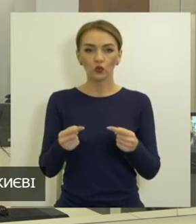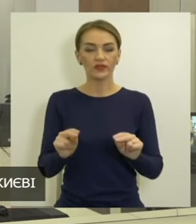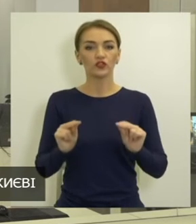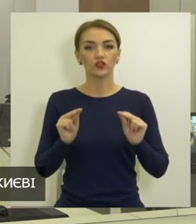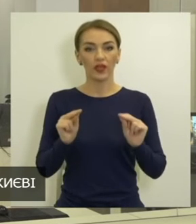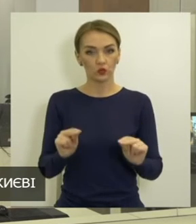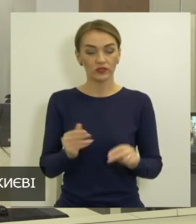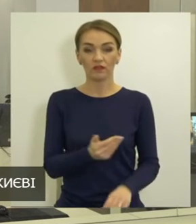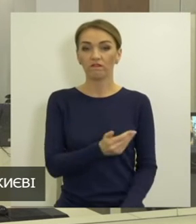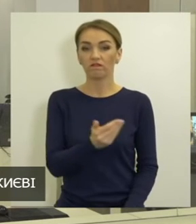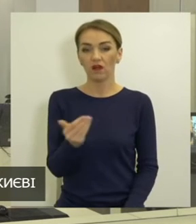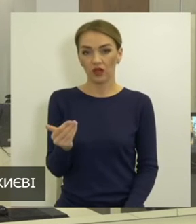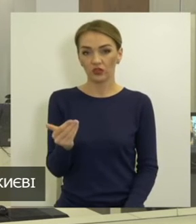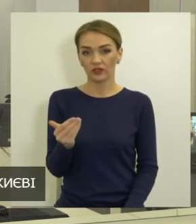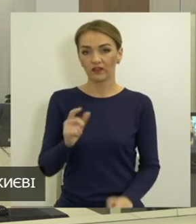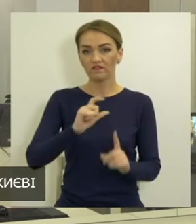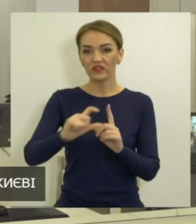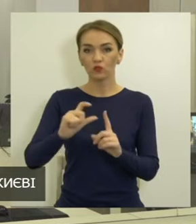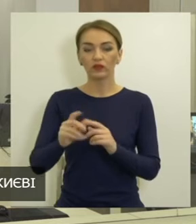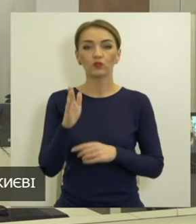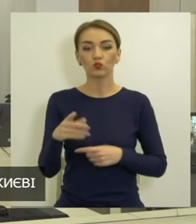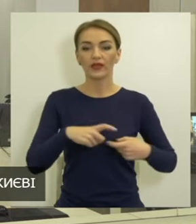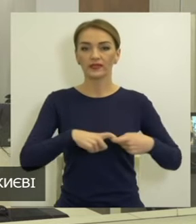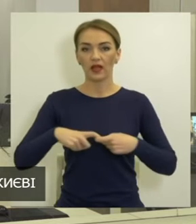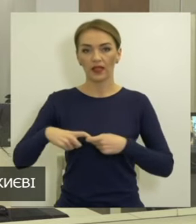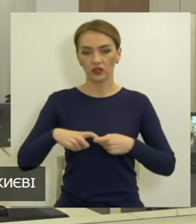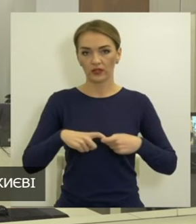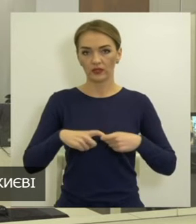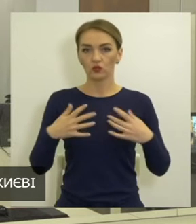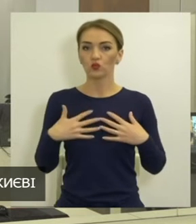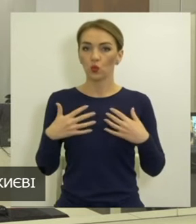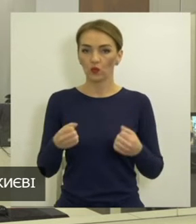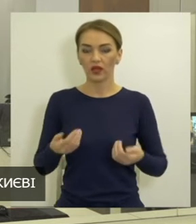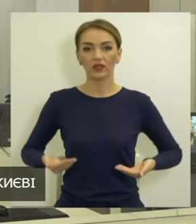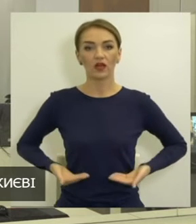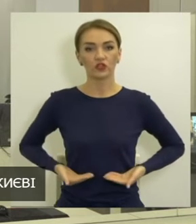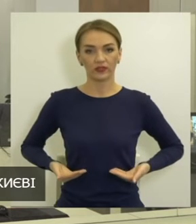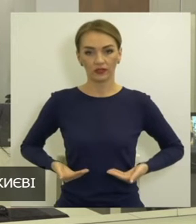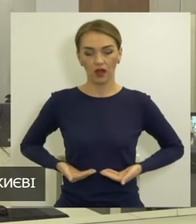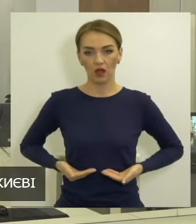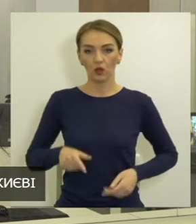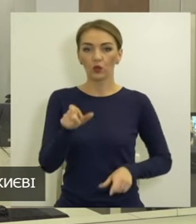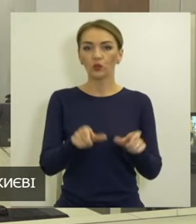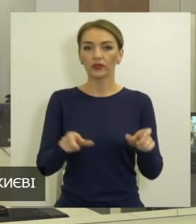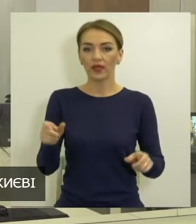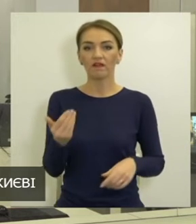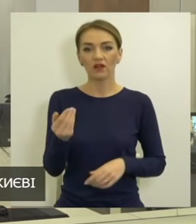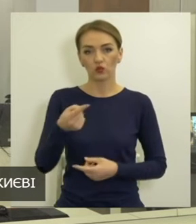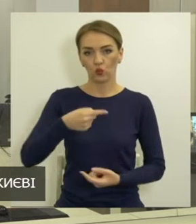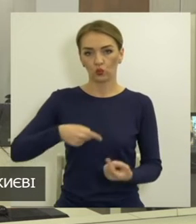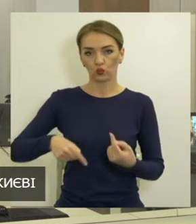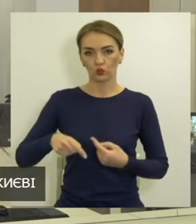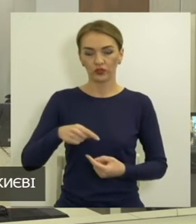чесності ваших відповідей буде залежати здоров'я та життя людей, вас